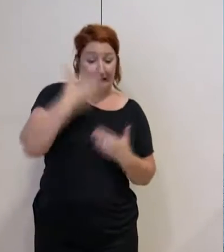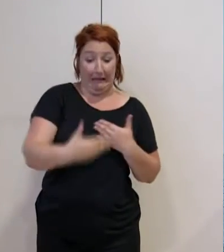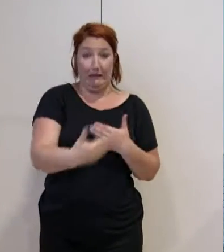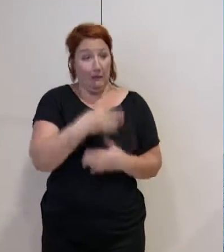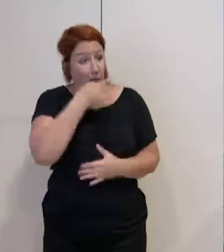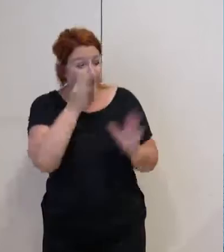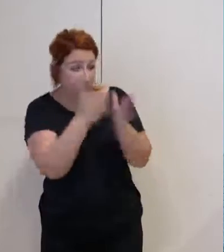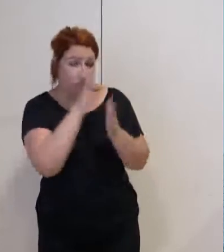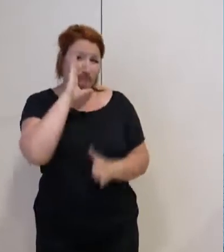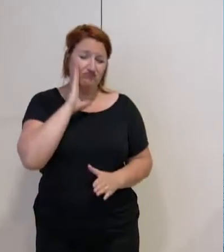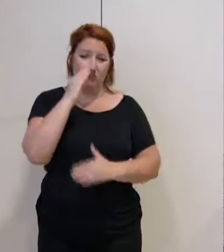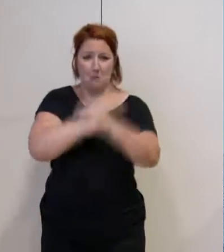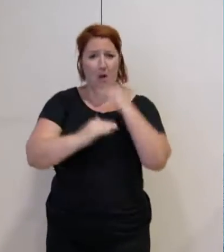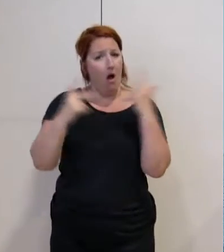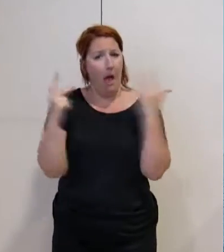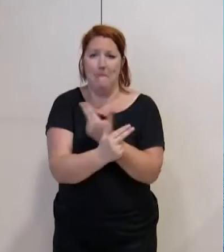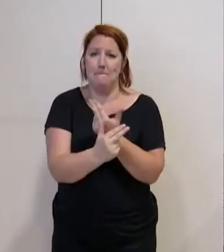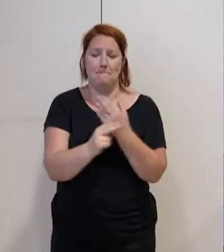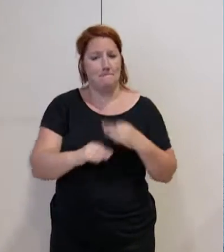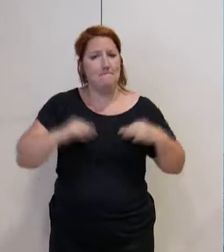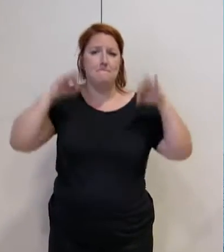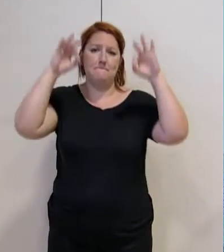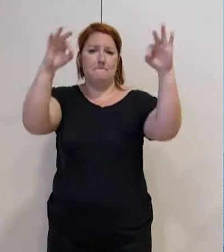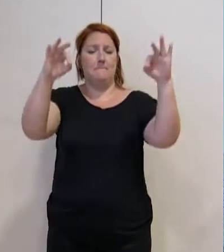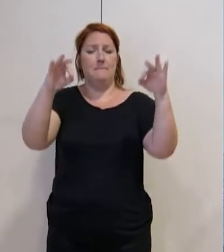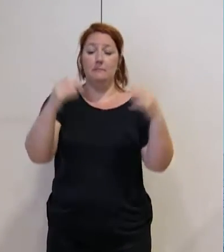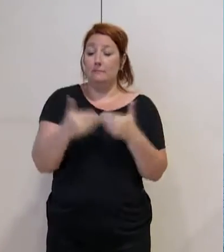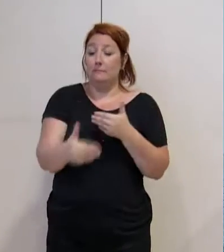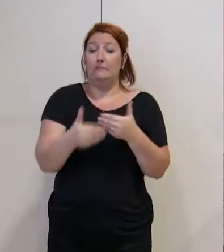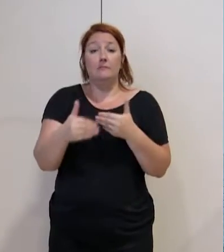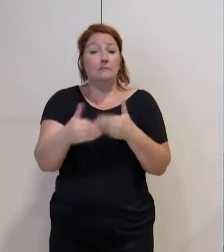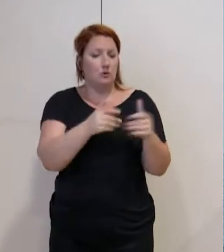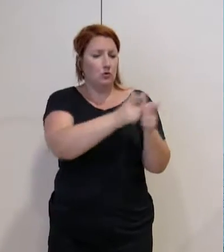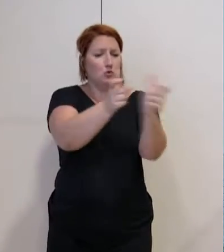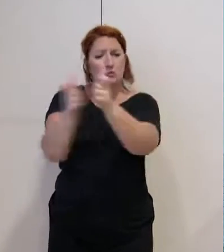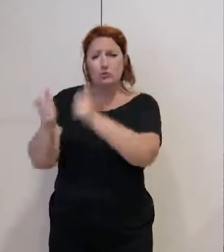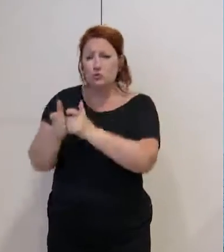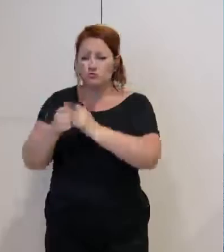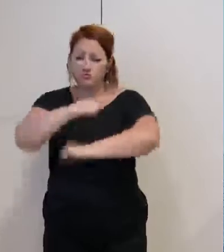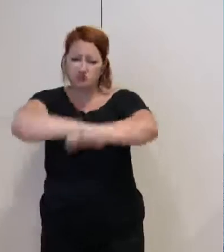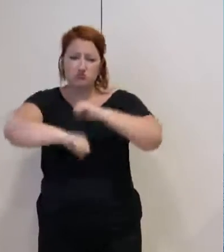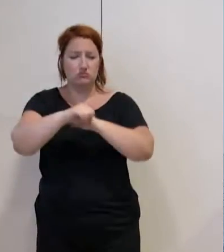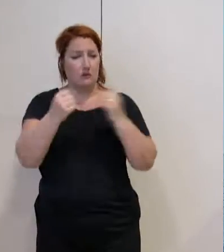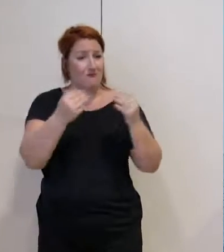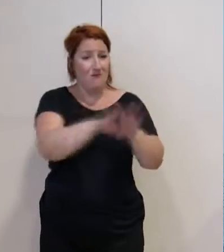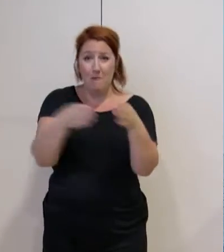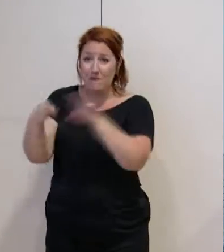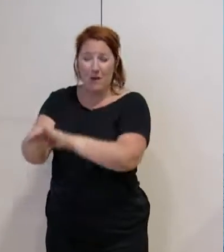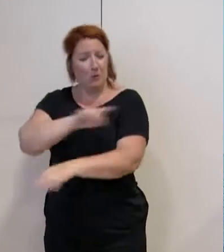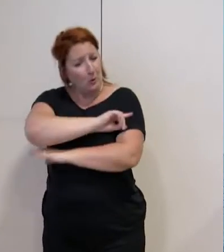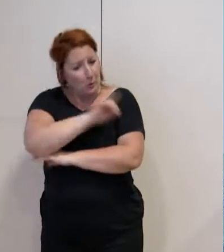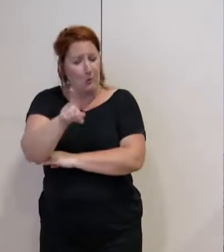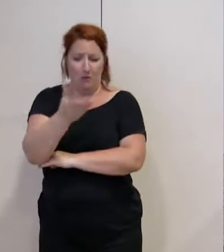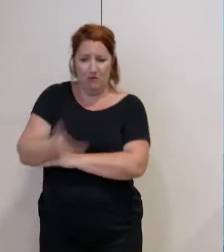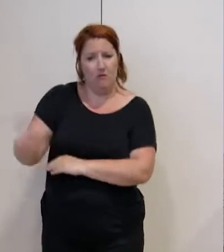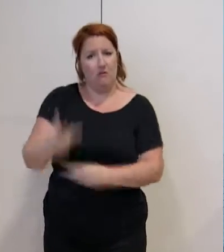la mise en place de votre plan et de renoncer à la fermeture imminente de structures et dispositifs indispensables à la vie des